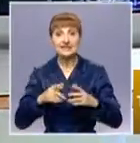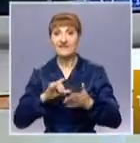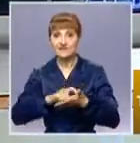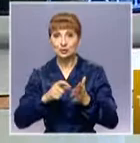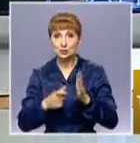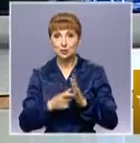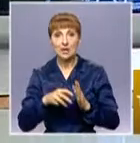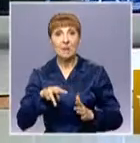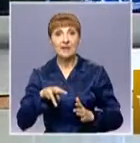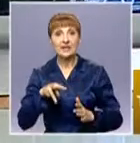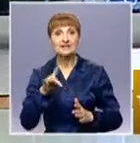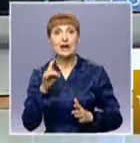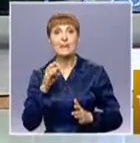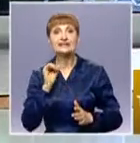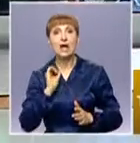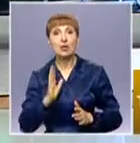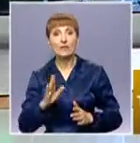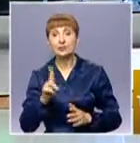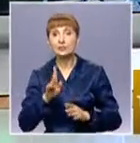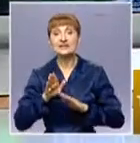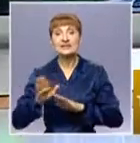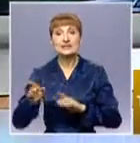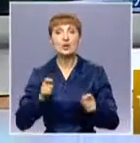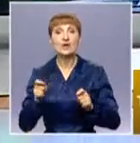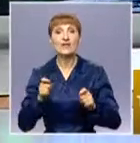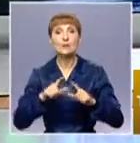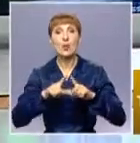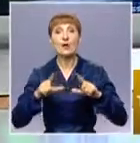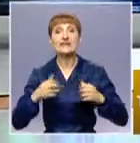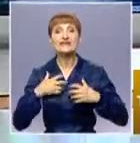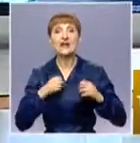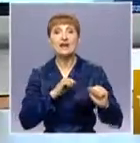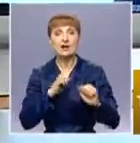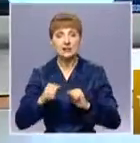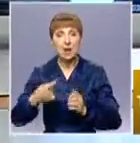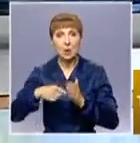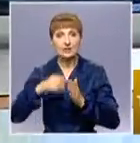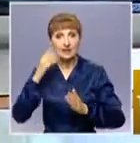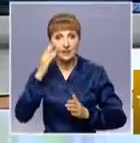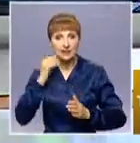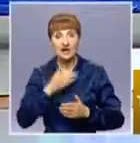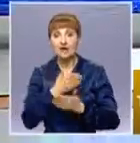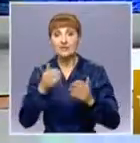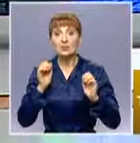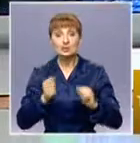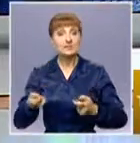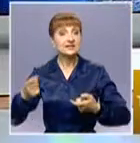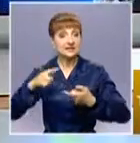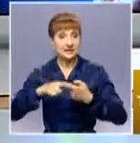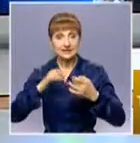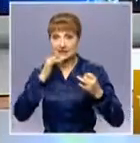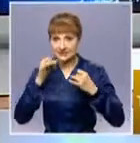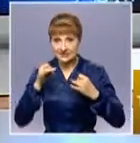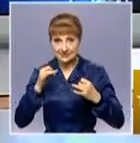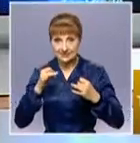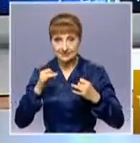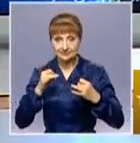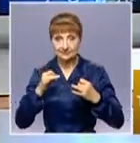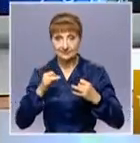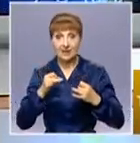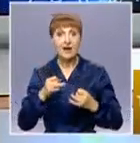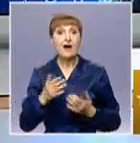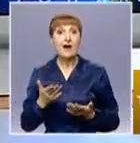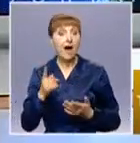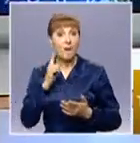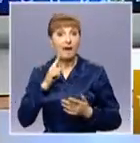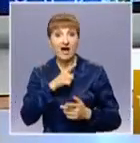пригласили в студию Манаса Рамазанова, это заместитель руководителя управления здравоохранения Алматы. Вы можете присоединиться к нашей беседе в